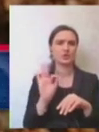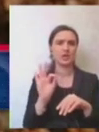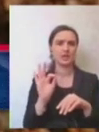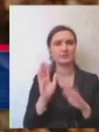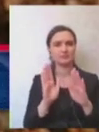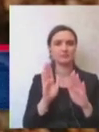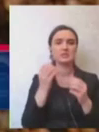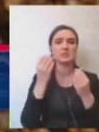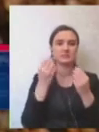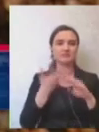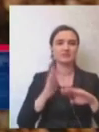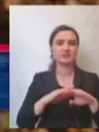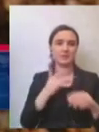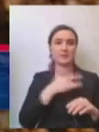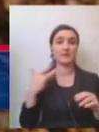თუმცა გარკვეული